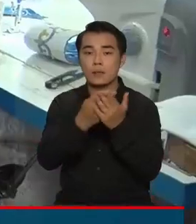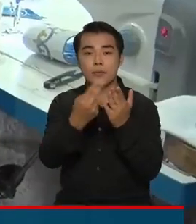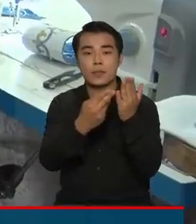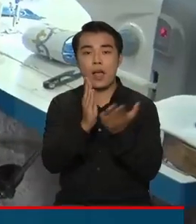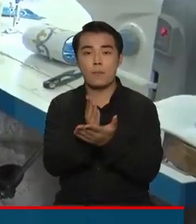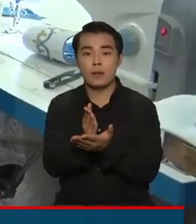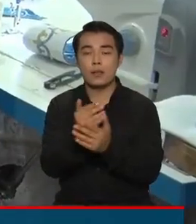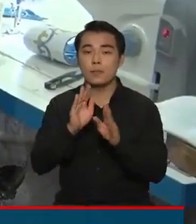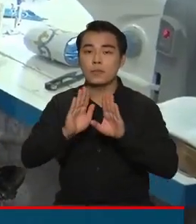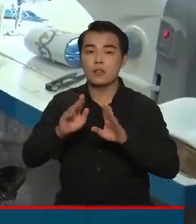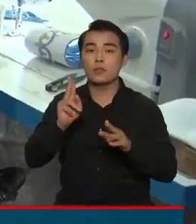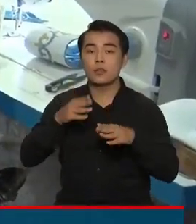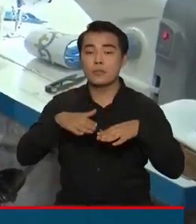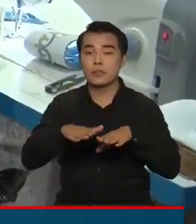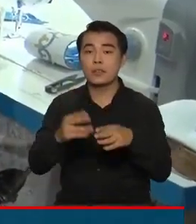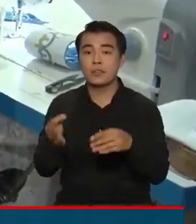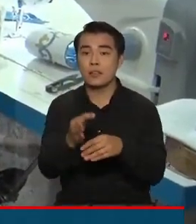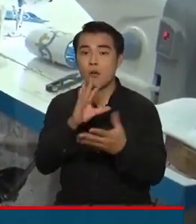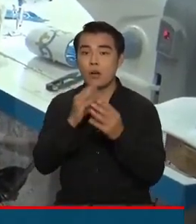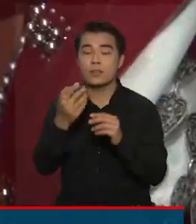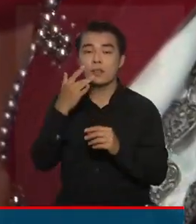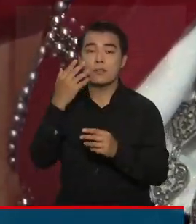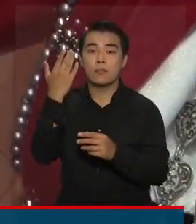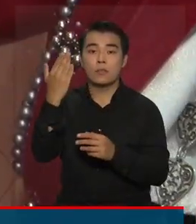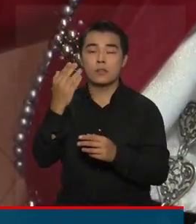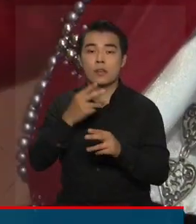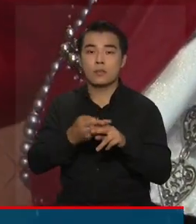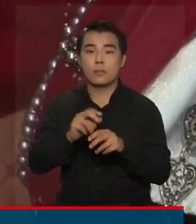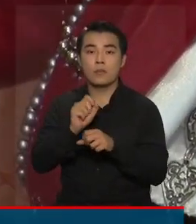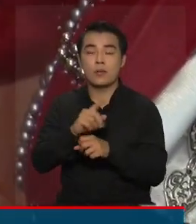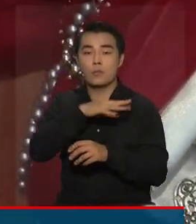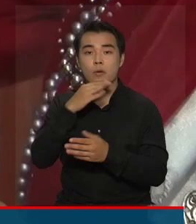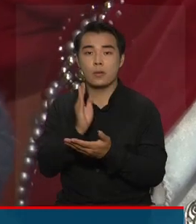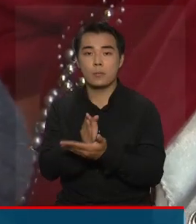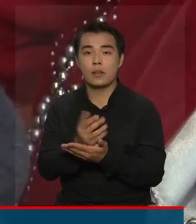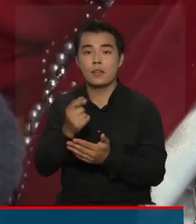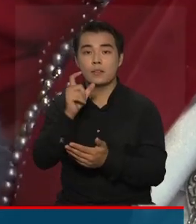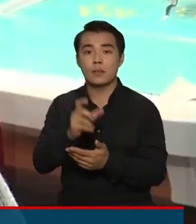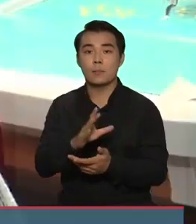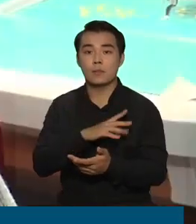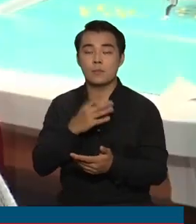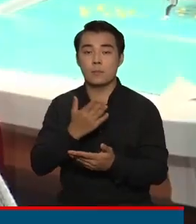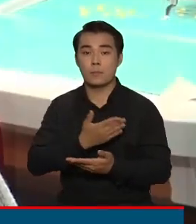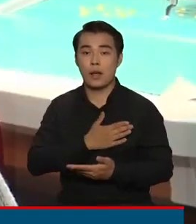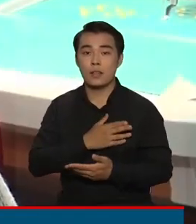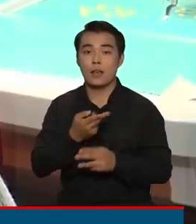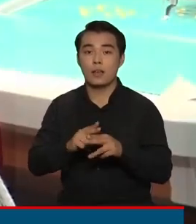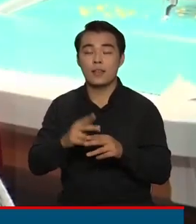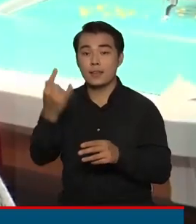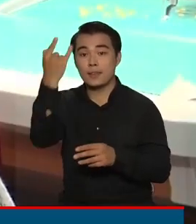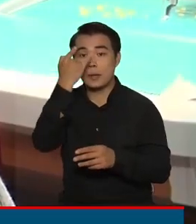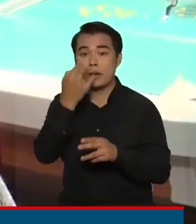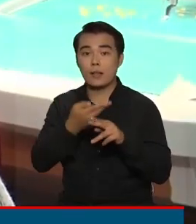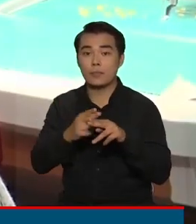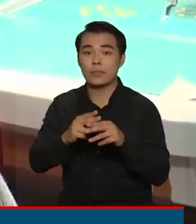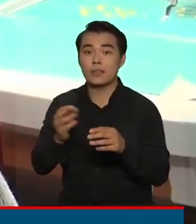түстің үйлесімін тапқан тігіншілерге шет мемлекеттерден де тапсырыс жиі түседі. Енді бір клиентім болды да, маған кепка тігіп беріңізші